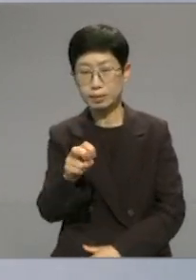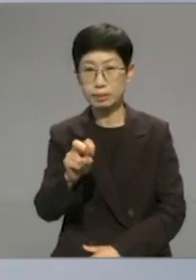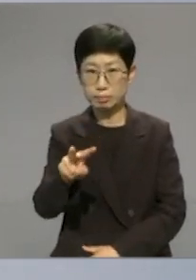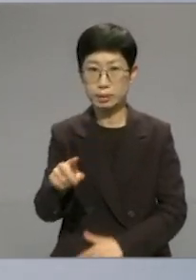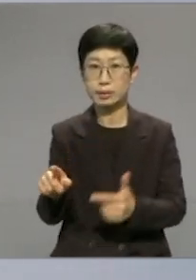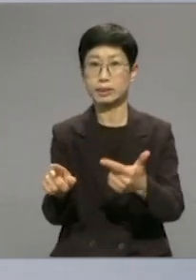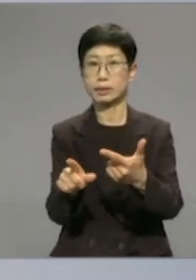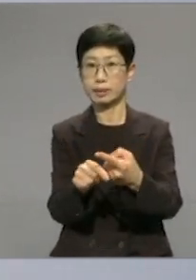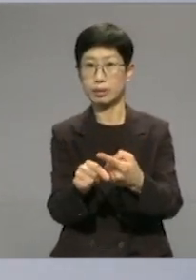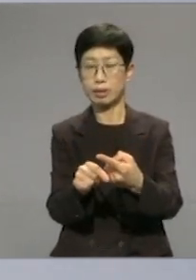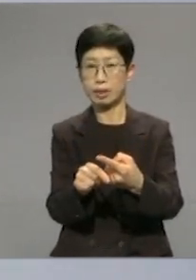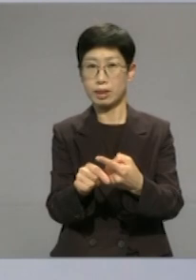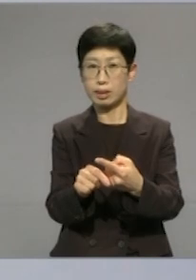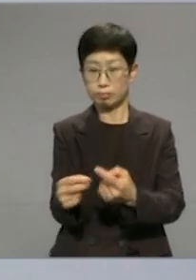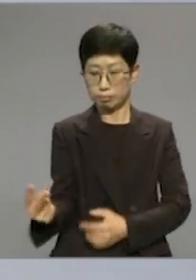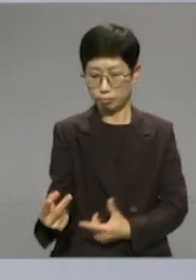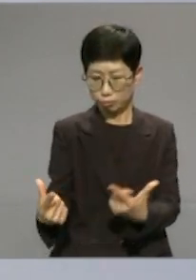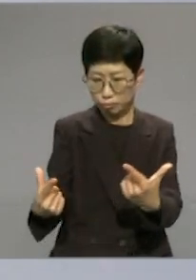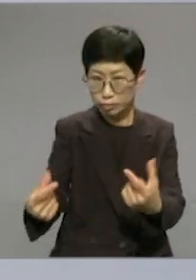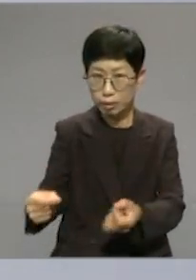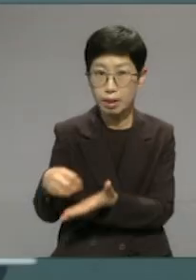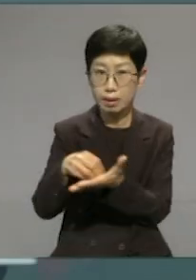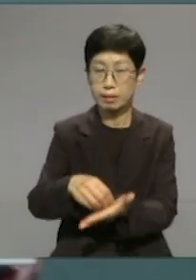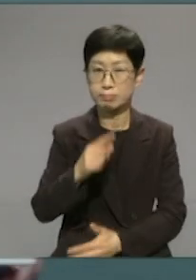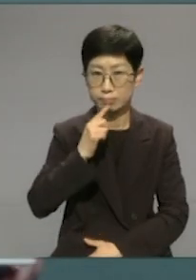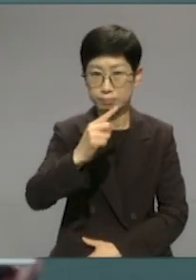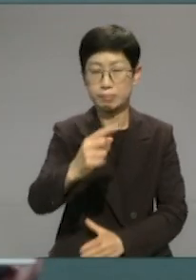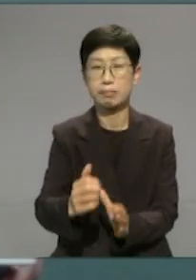2월 나란이 이유 가입을 신청했습니다